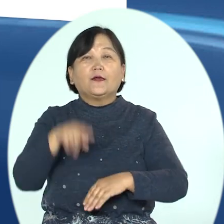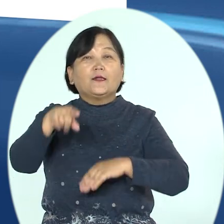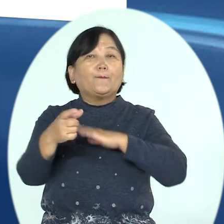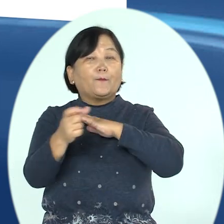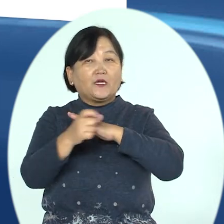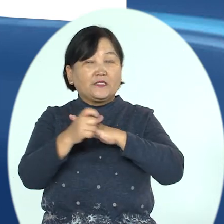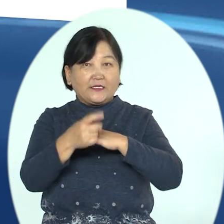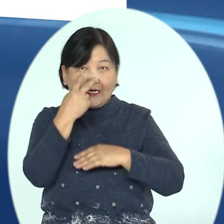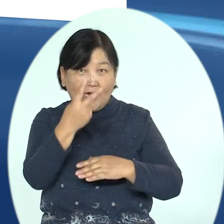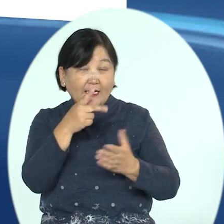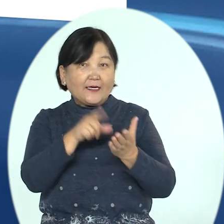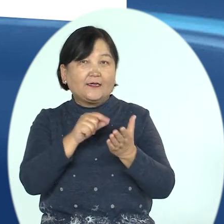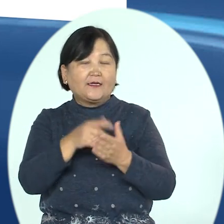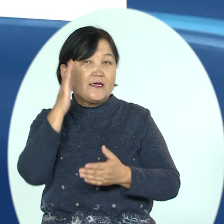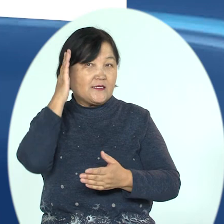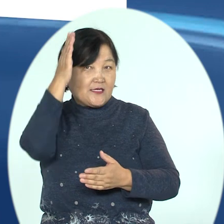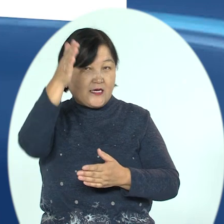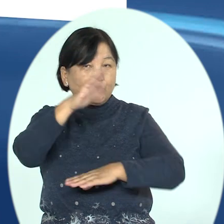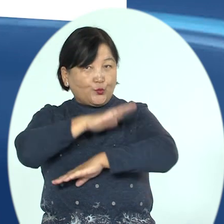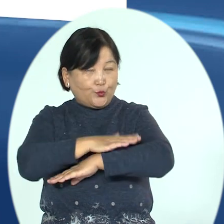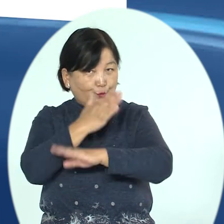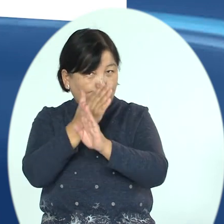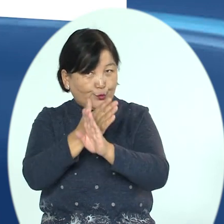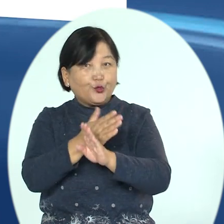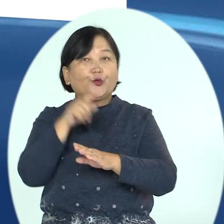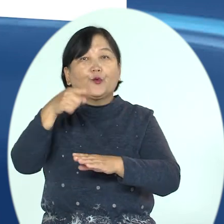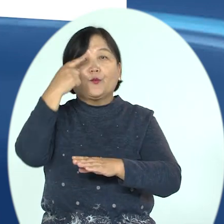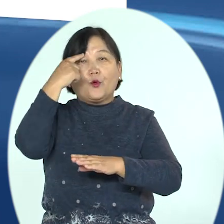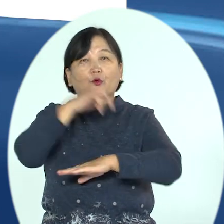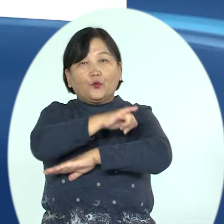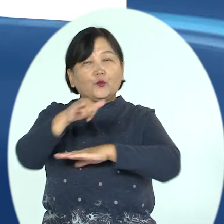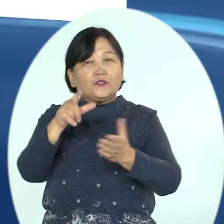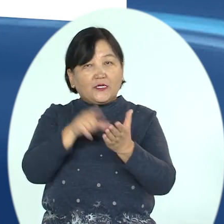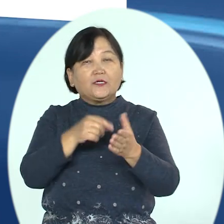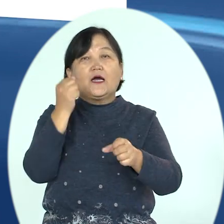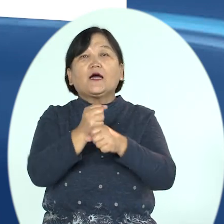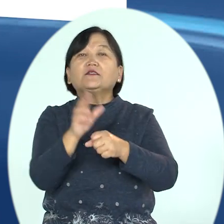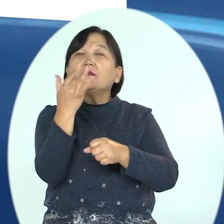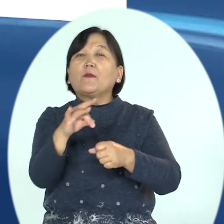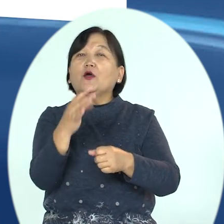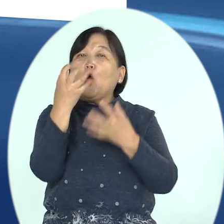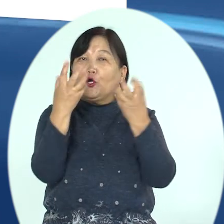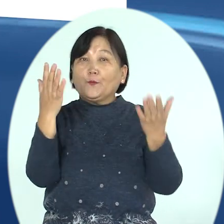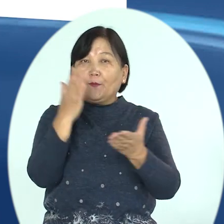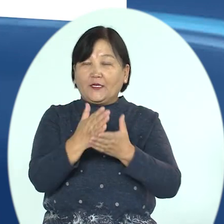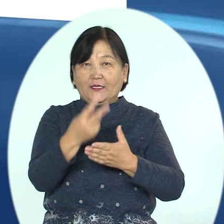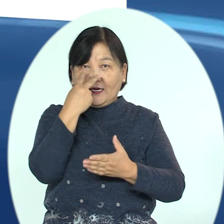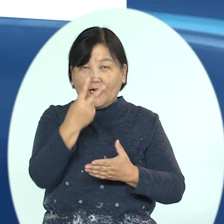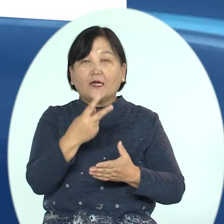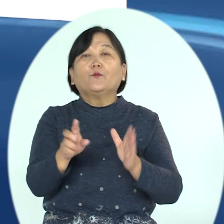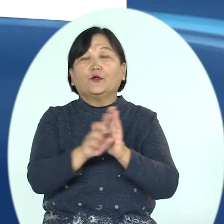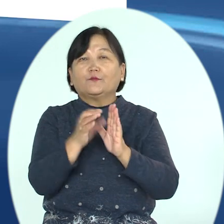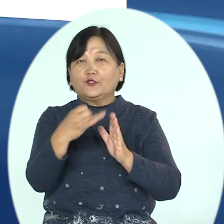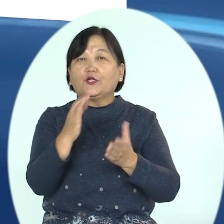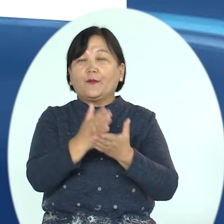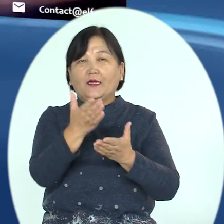энэ мэрэгжлийг бол харгалзаж үзээд цаашдаа төгсөөд энэ Монгол улсад хэрэгцээтэй ажлын байр нь бол олдцэгтэй гэсэн ийм мэрэгжил байгаа маа гэдэг